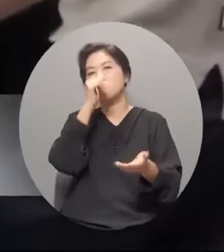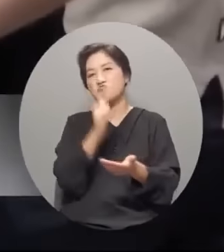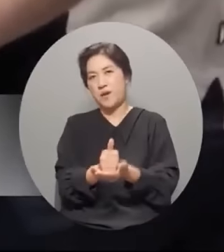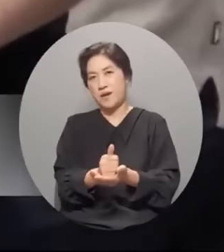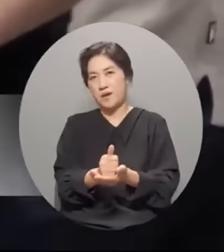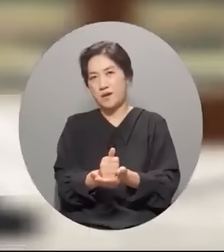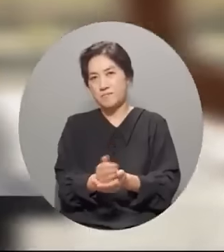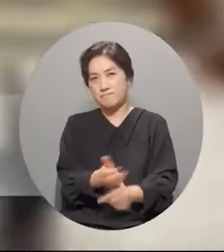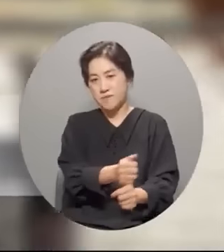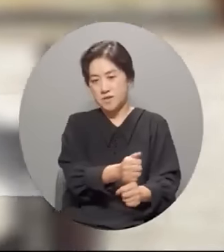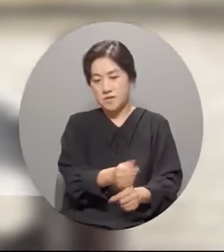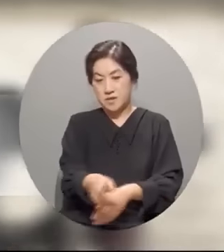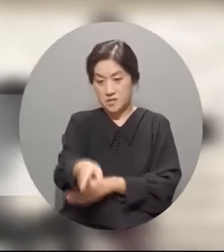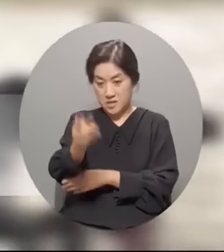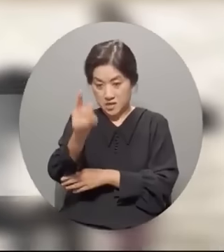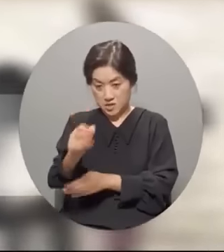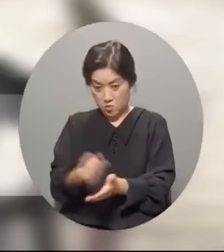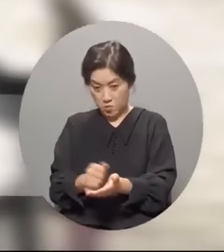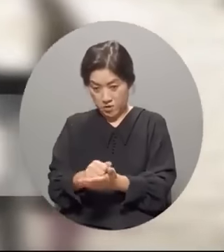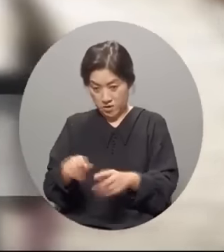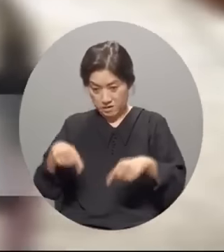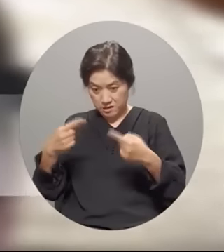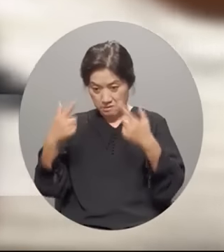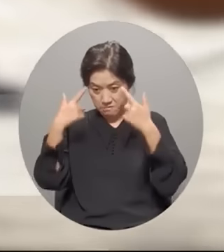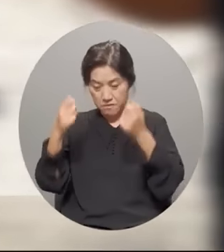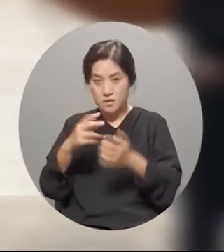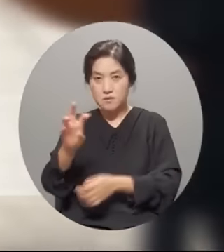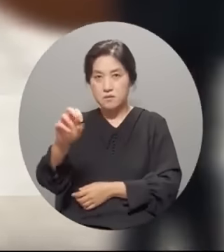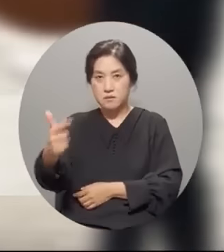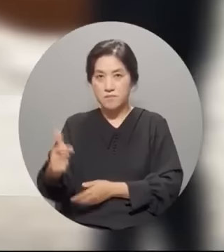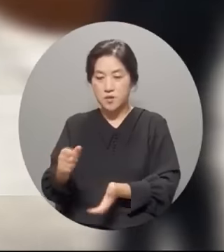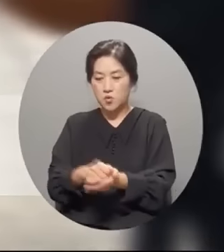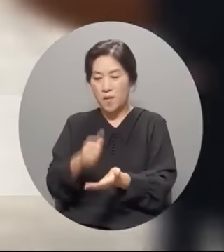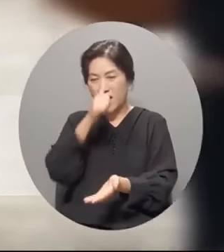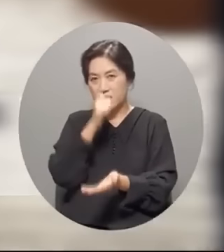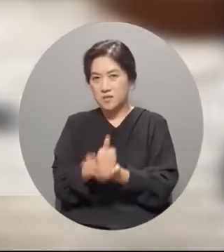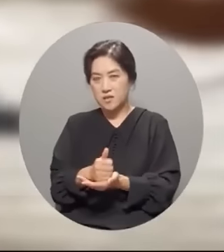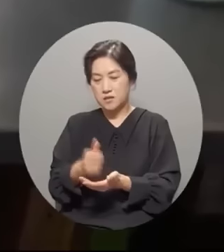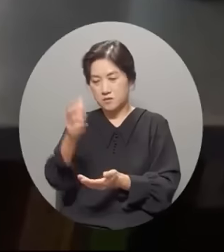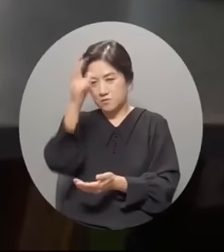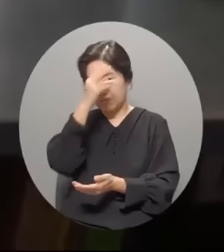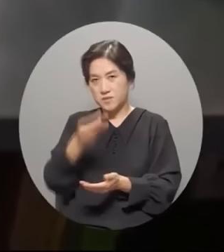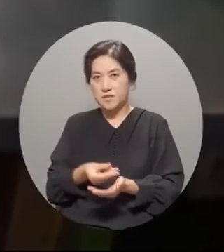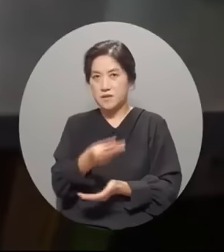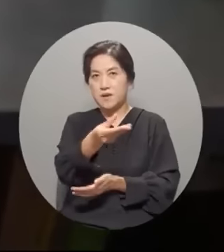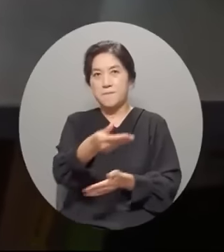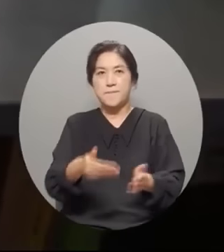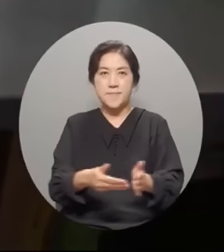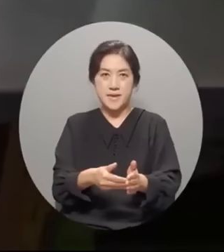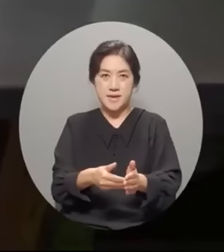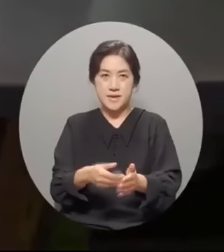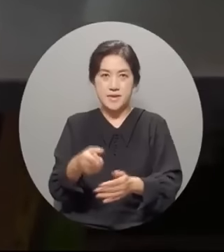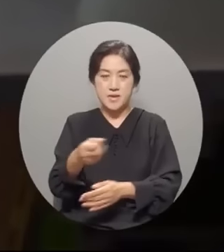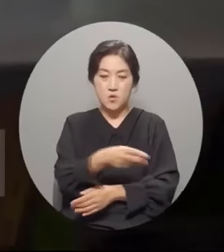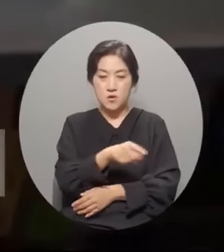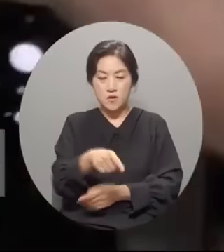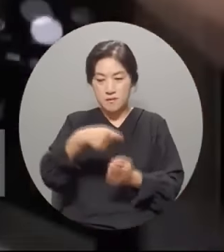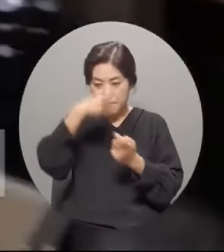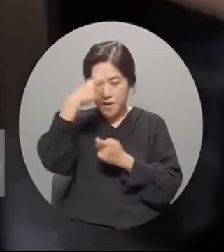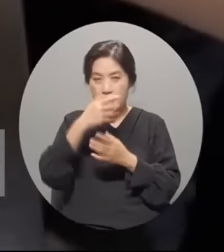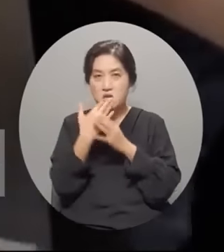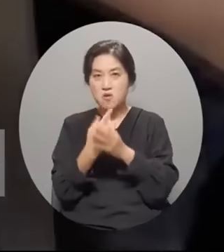구속하고 낚시 도박에 참여한 36명도 도박 혐의로 검찰에 넘겼습니다. 또한 현장에서